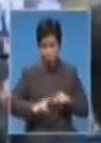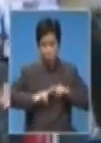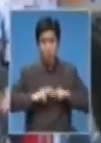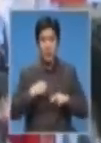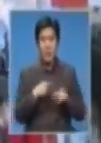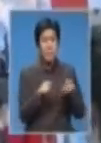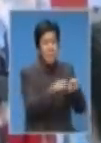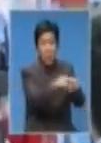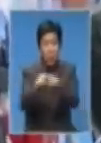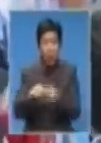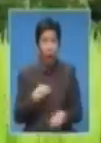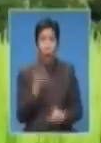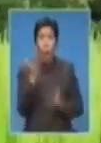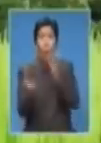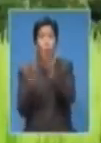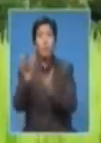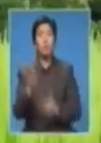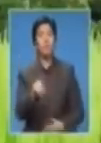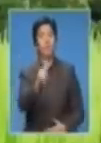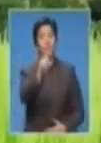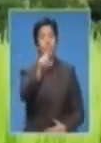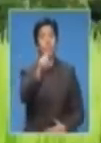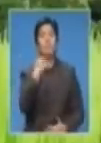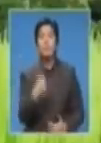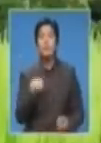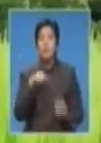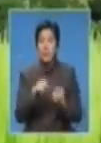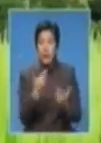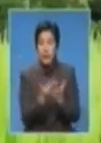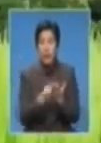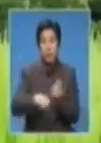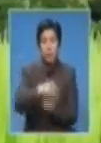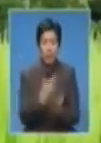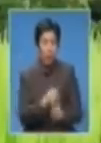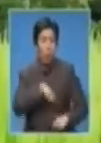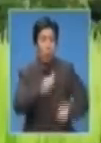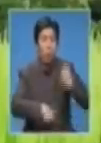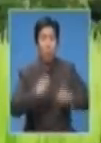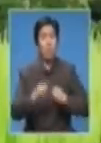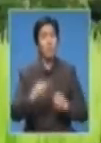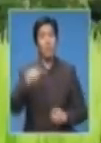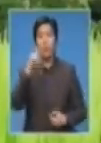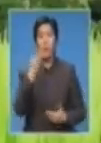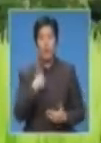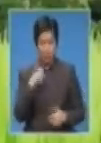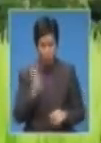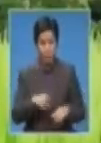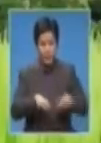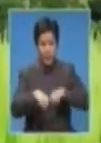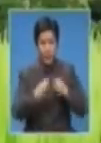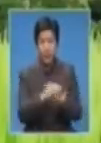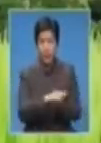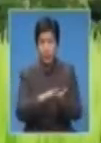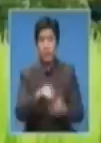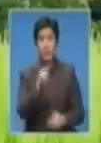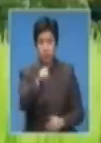การตัวเลขเดียวกันหมดนะครับมันก็ไม่ได้มั้งนะมันก็จะเอาเงินไปใช้ลูกฉุยแฉกอีกนั่นแหละนะเพราะฉะนั้นผมต้องจัดระเบียบให้ได้ท่านต้องเ